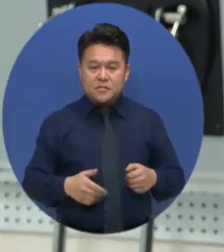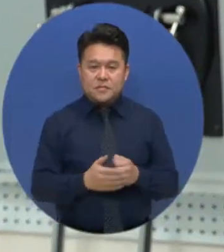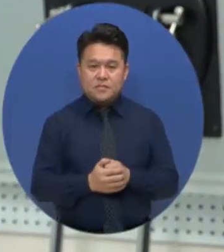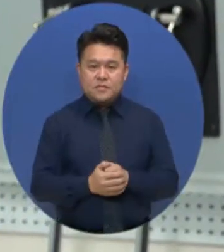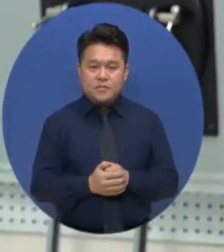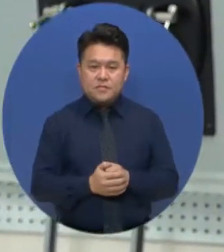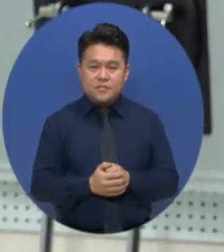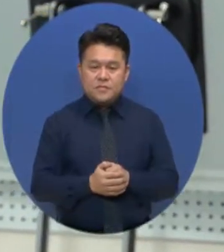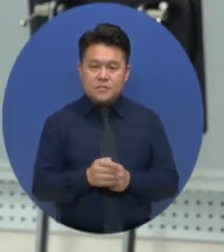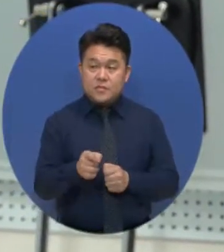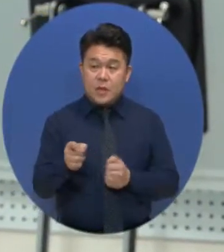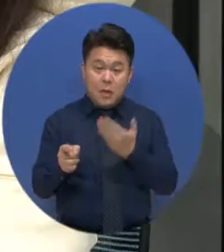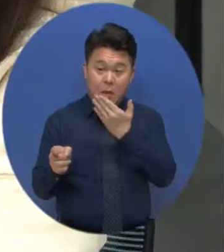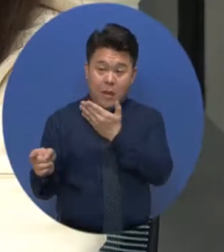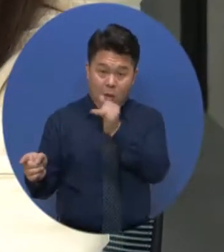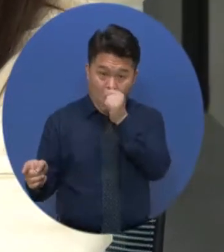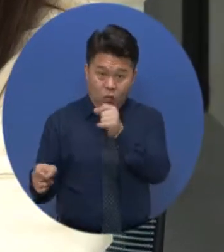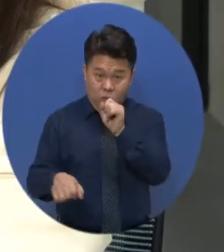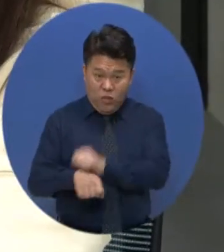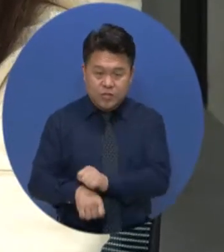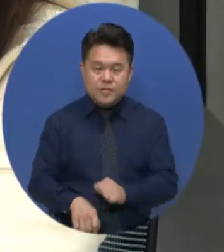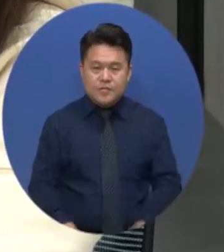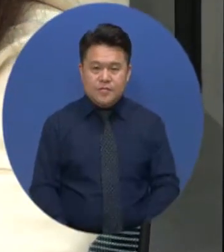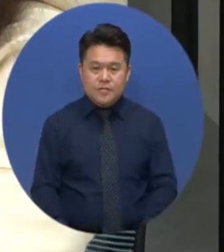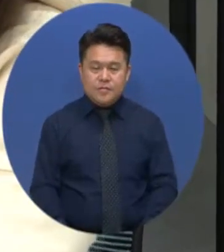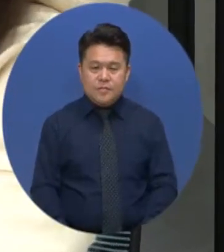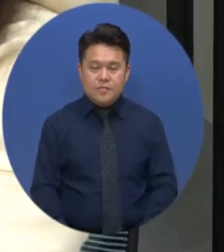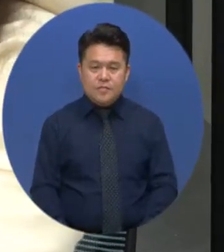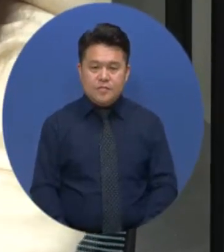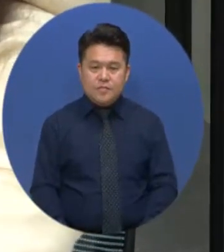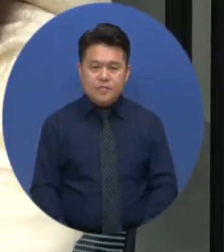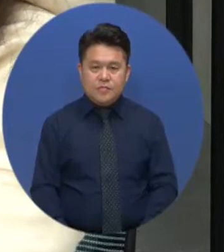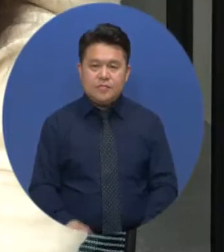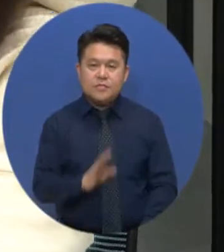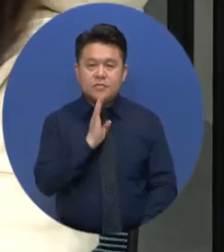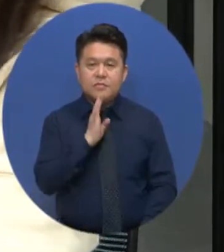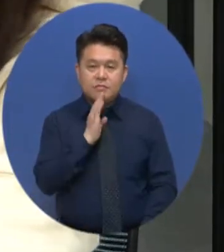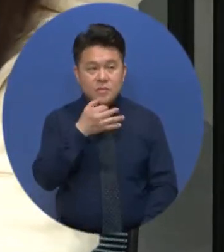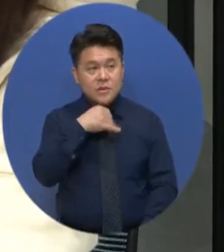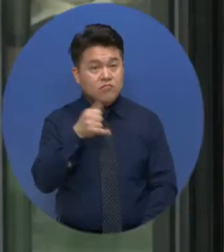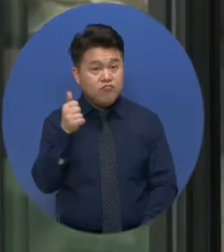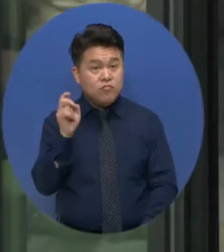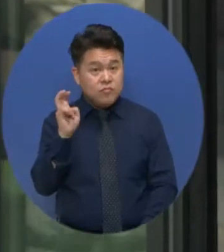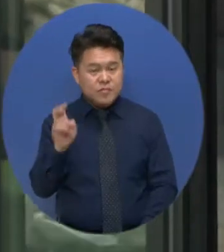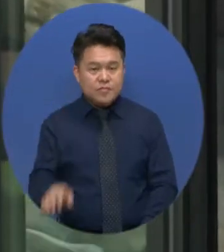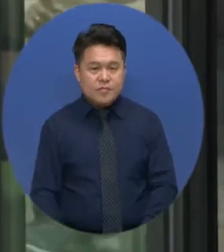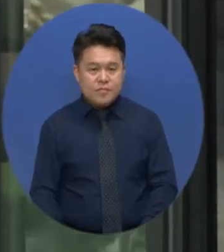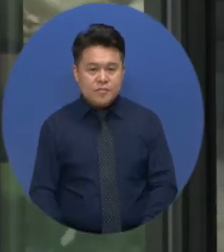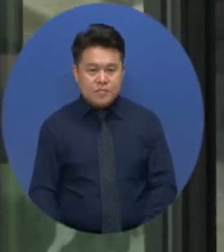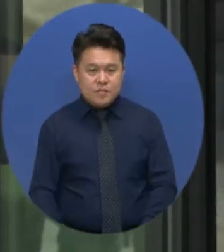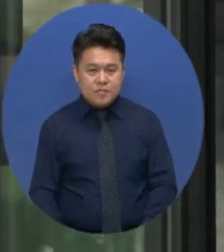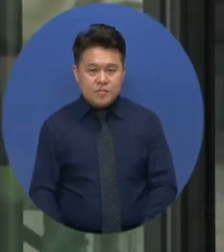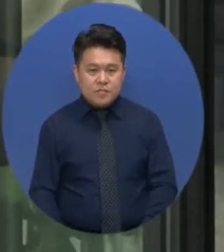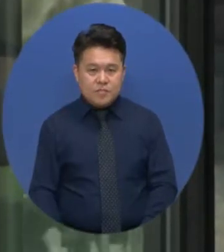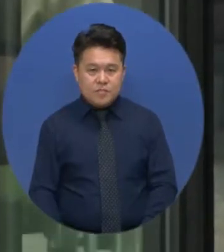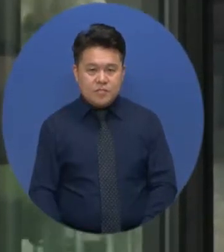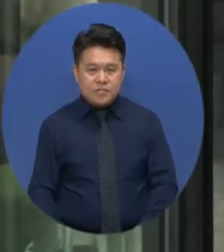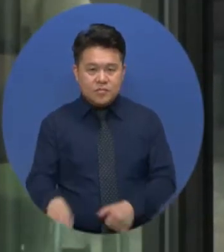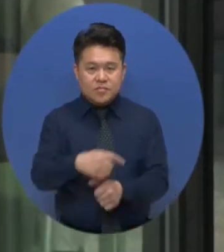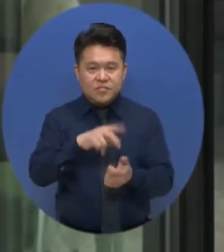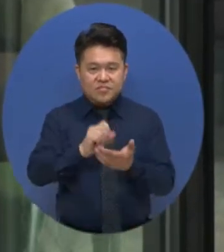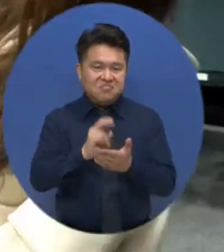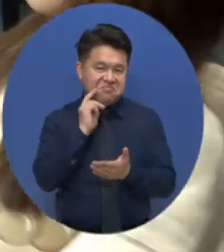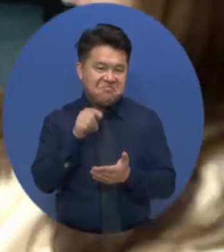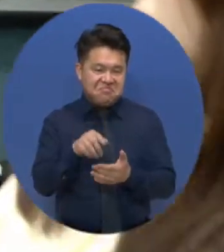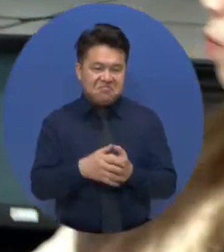여기는 이것도 되어 있고 이것도 되어 있네요. 아 저렇구나. 그게 더 효과가 좋을 것 같긴 한데 공간적인 문제가 제일 큰 것